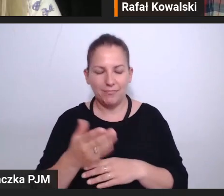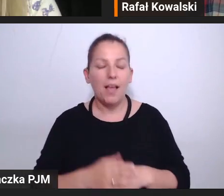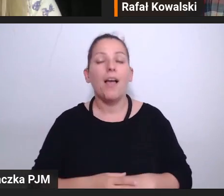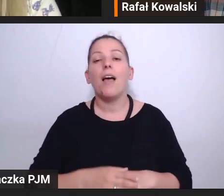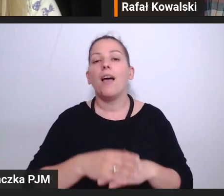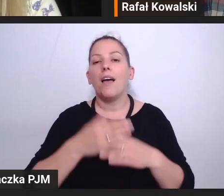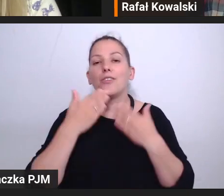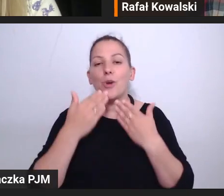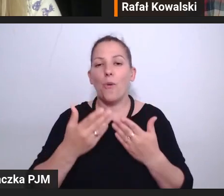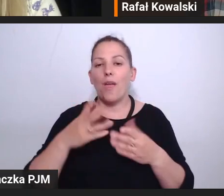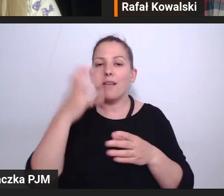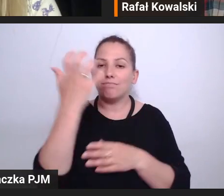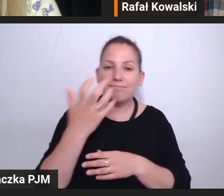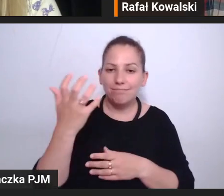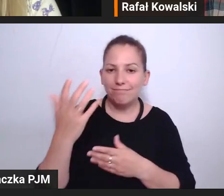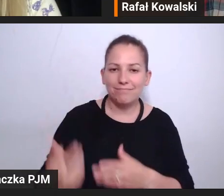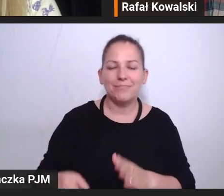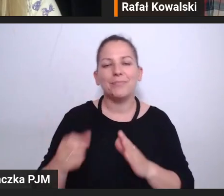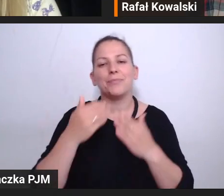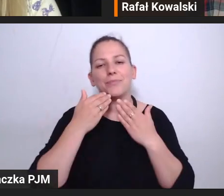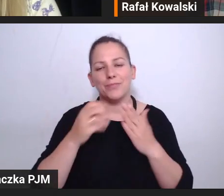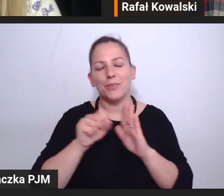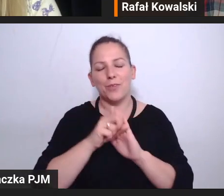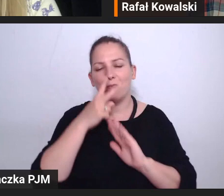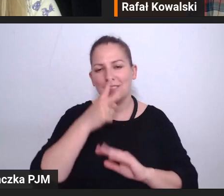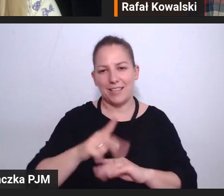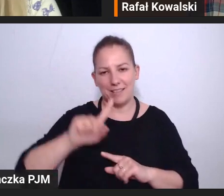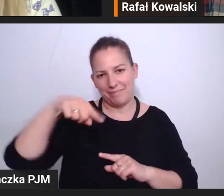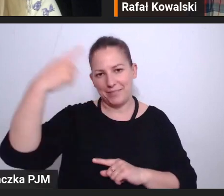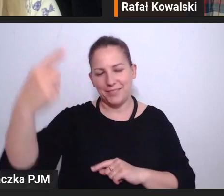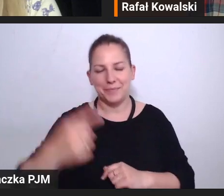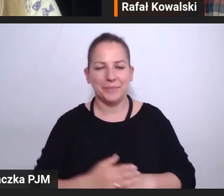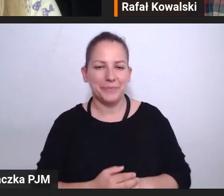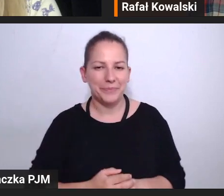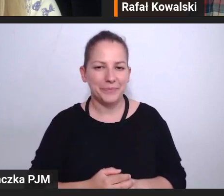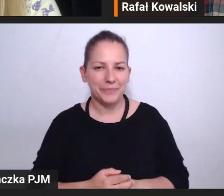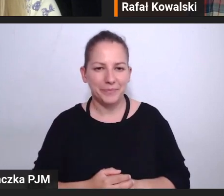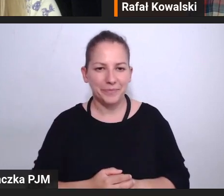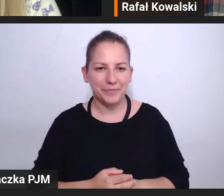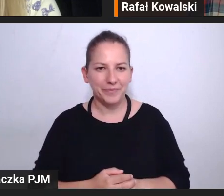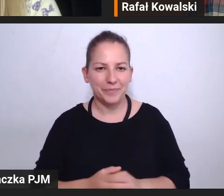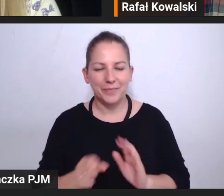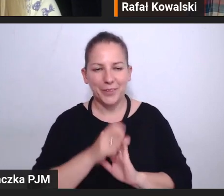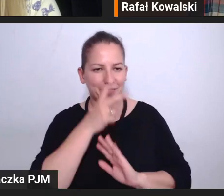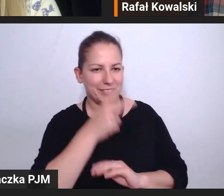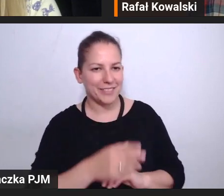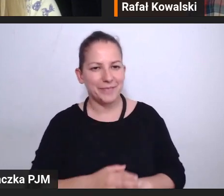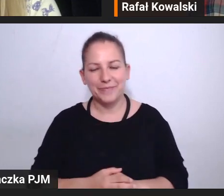uczestnikom. Do widzenia, do następnego razu. Do widzenia.